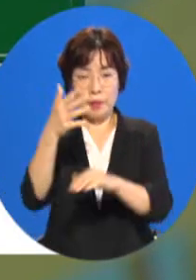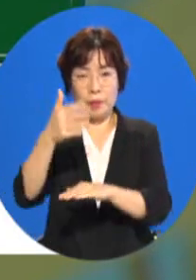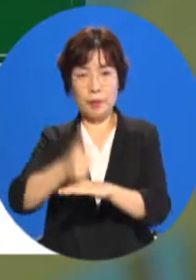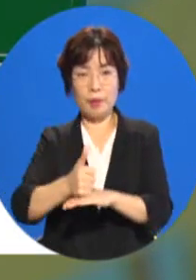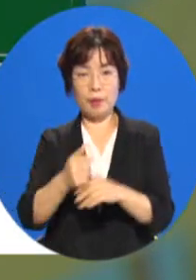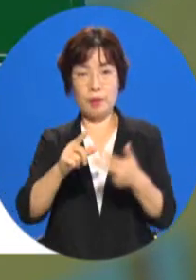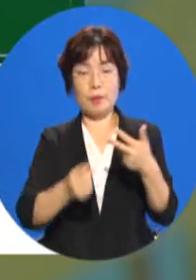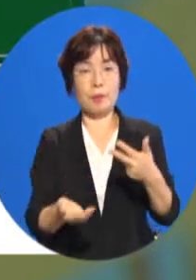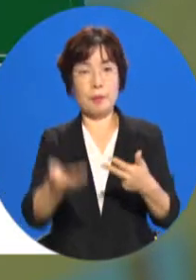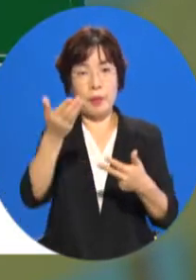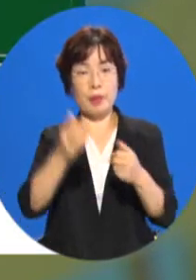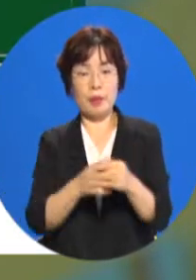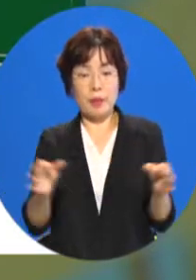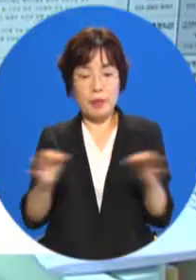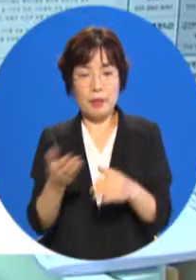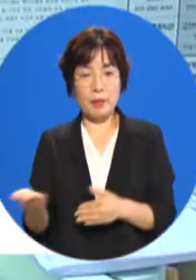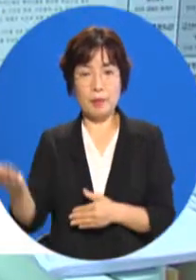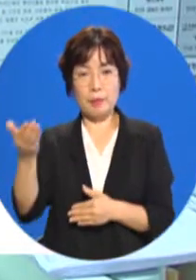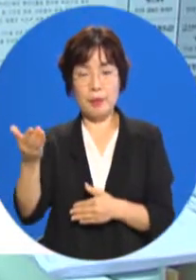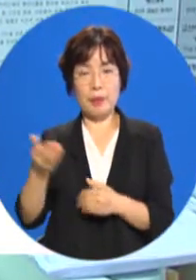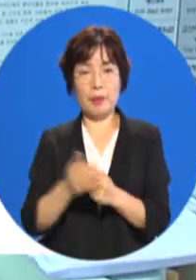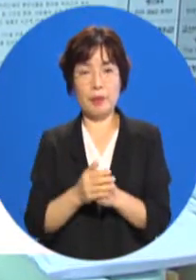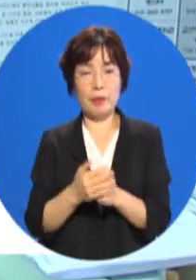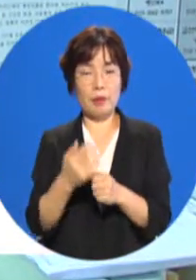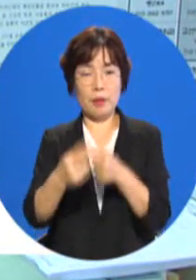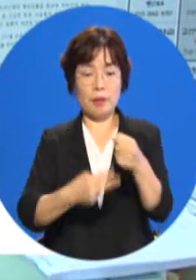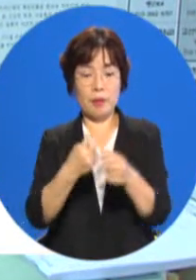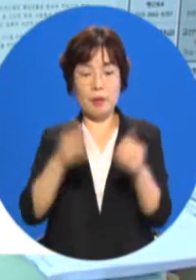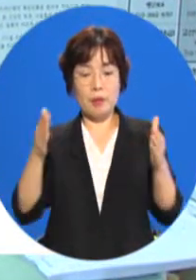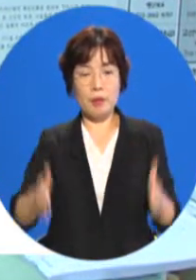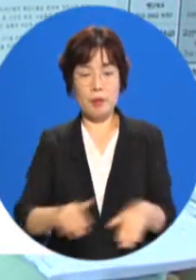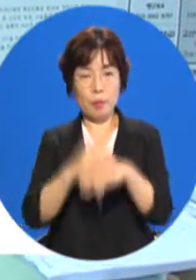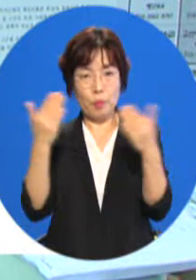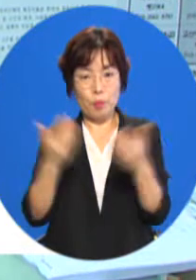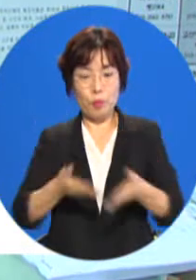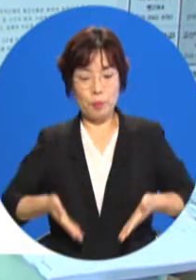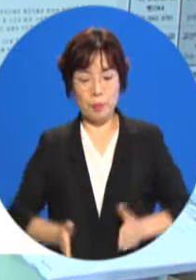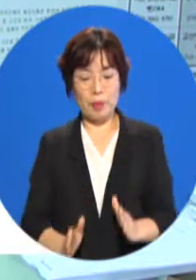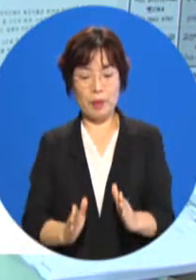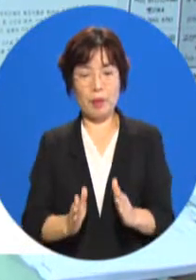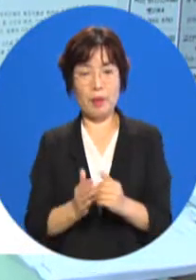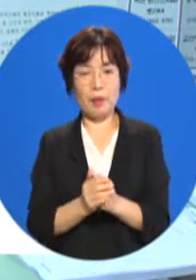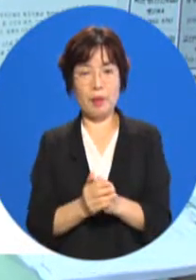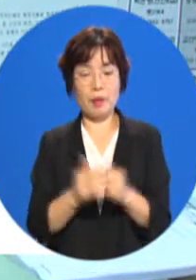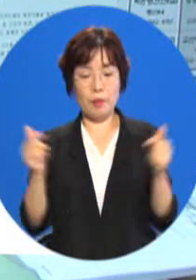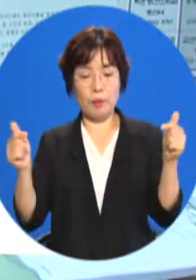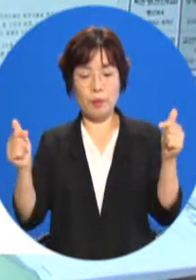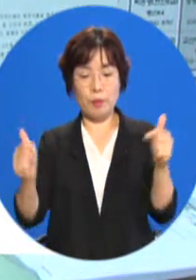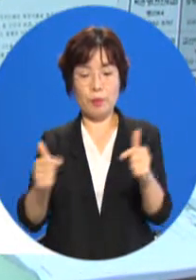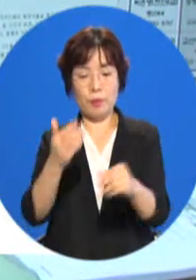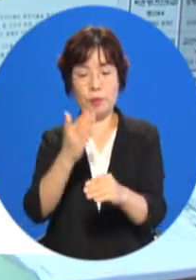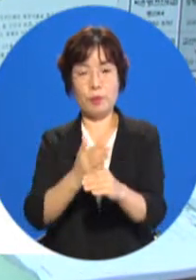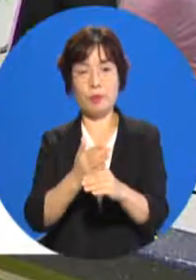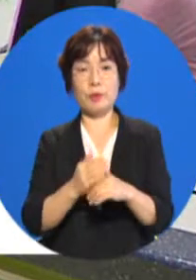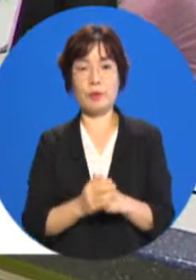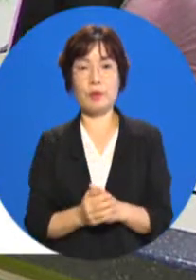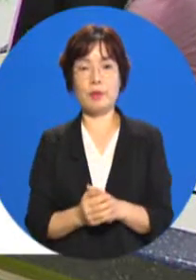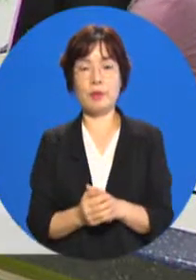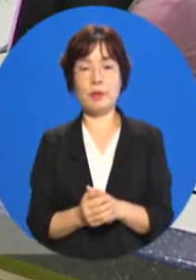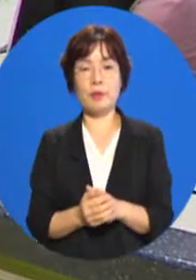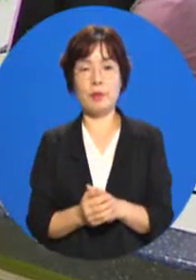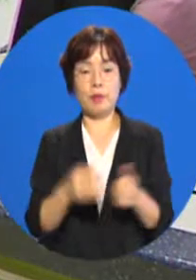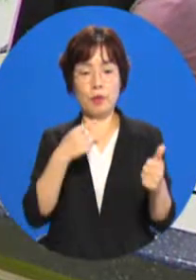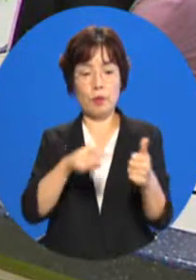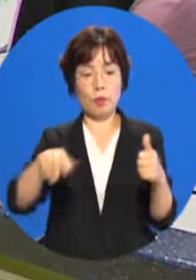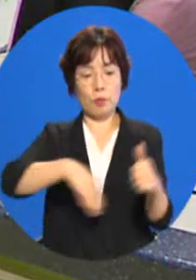올 상반기에 잠깐 상승했을 뿐 최근 2년 동안 전체 출생아 수를 보면 점차 줄고 있는 상황입니다.